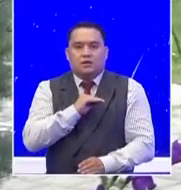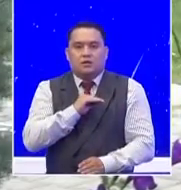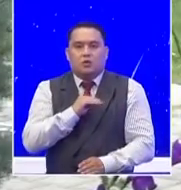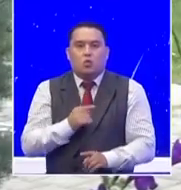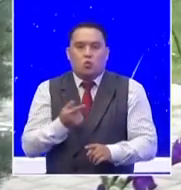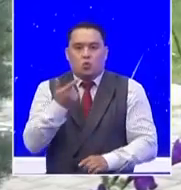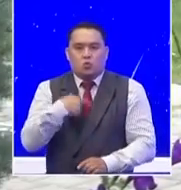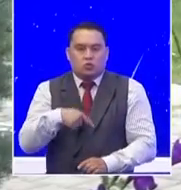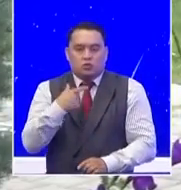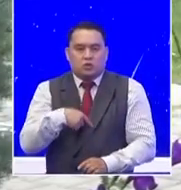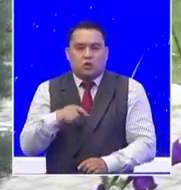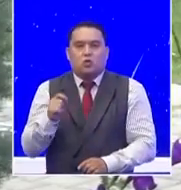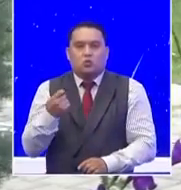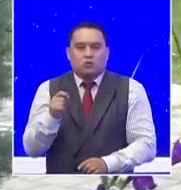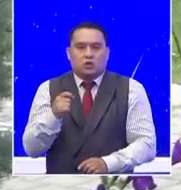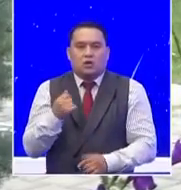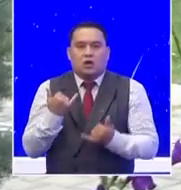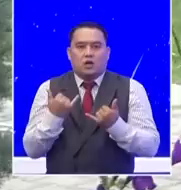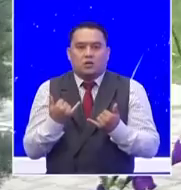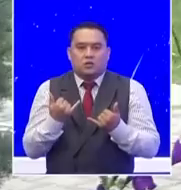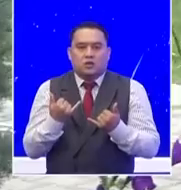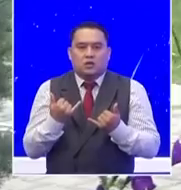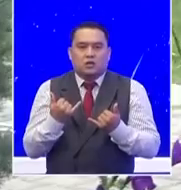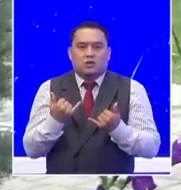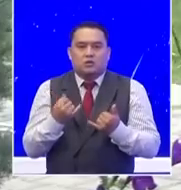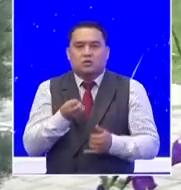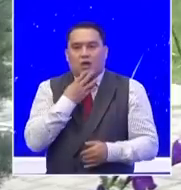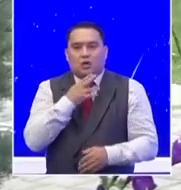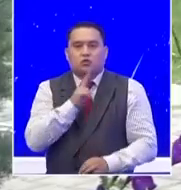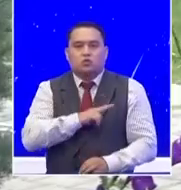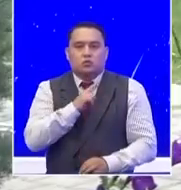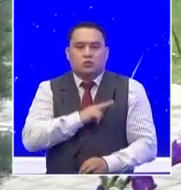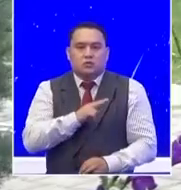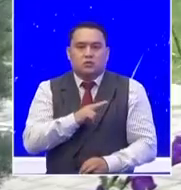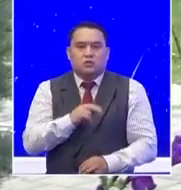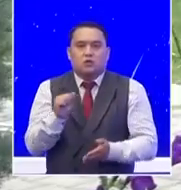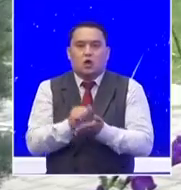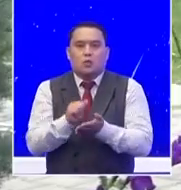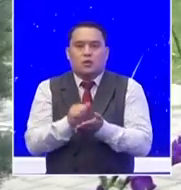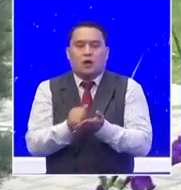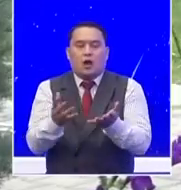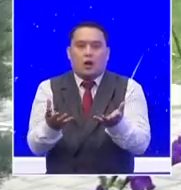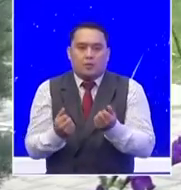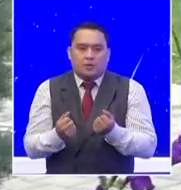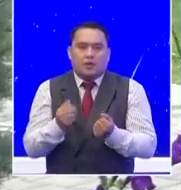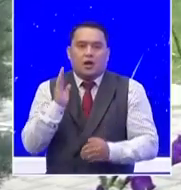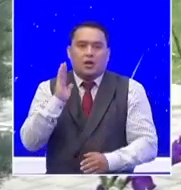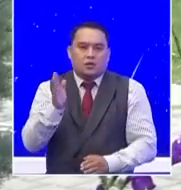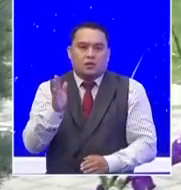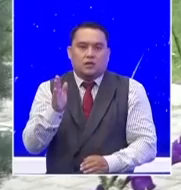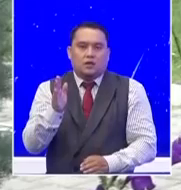балалар өздерінің ключтары арқылы қазіргі күнге уже портал жақсы жұмыс істеп тұр, құжаттар қабылданып жатыр. Ата-аналар енді